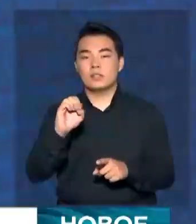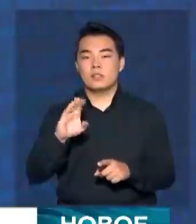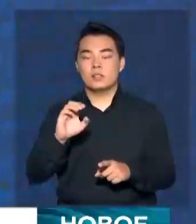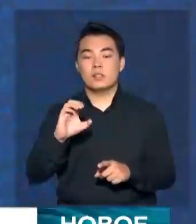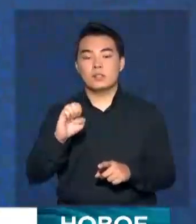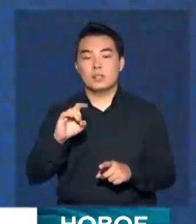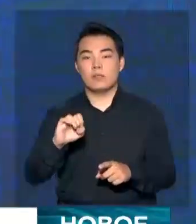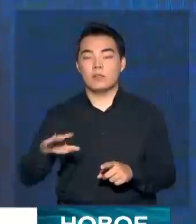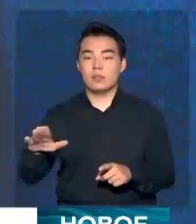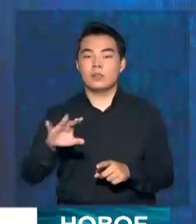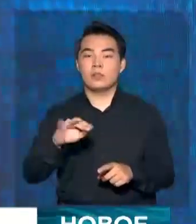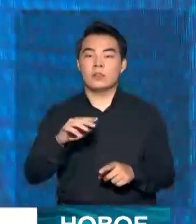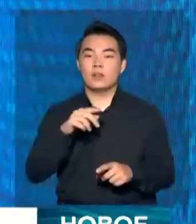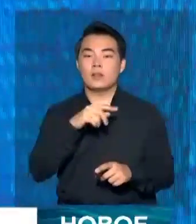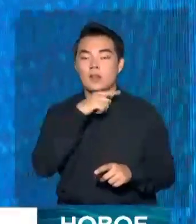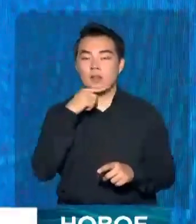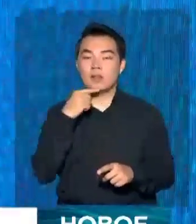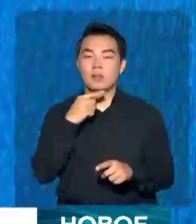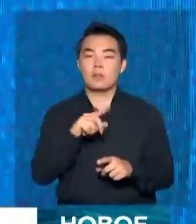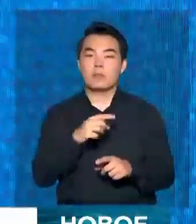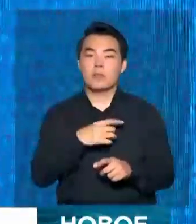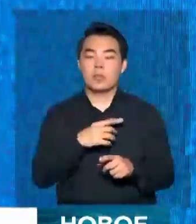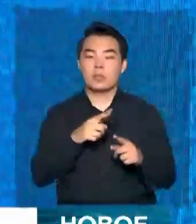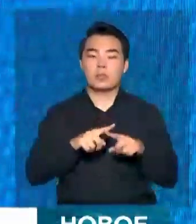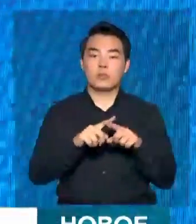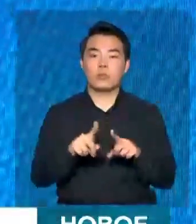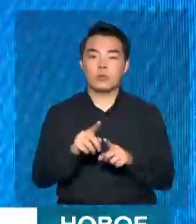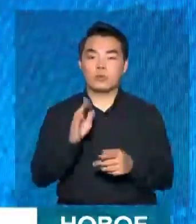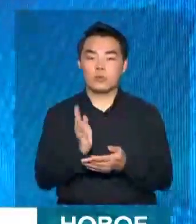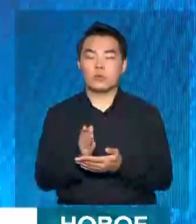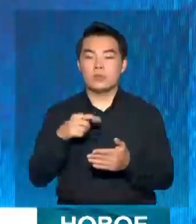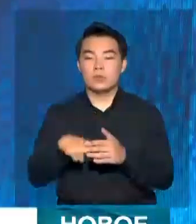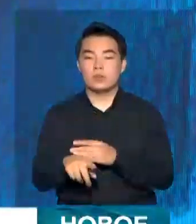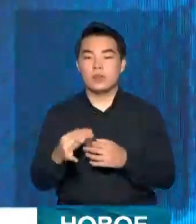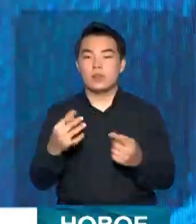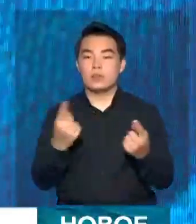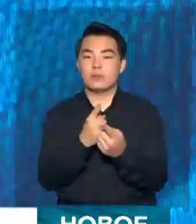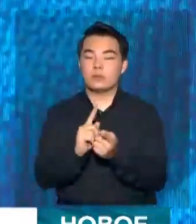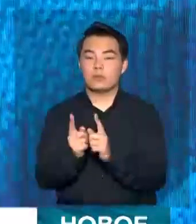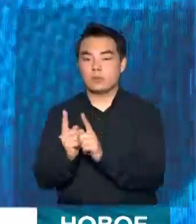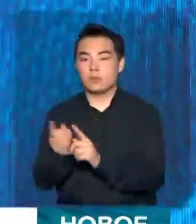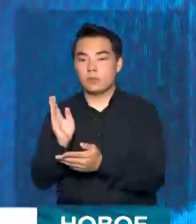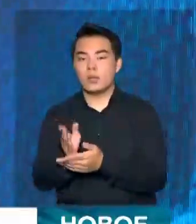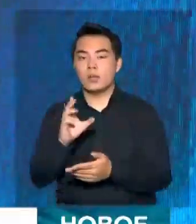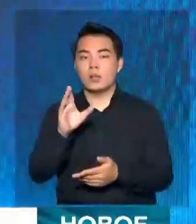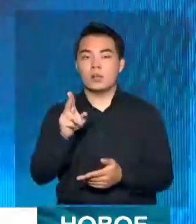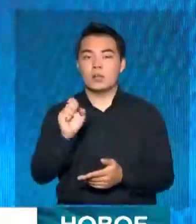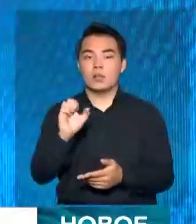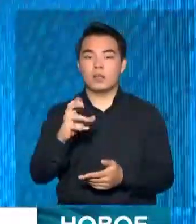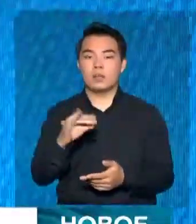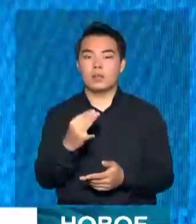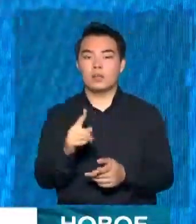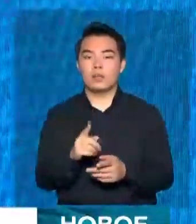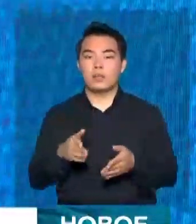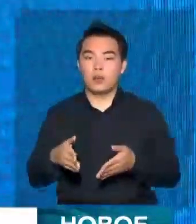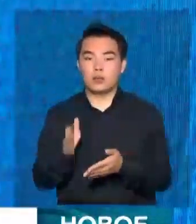территорию России и Беларуси, но в любом случае не проходили через Казахстан. Теперь маршруты меняются, в приоритете транскаспийский маршрут, все равно это все идет